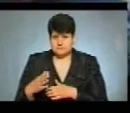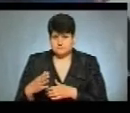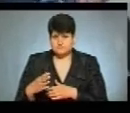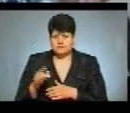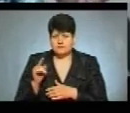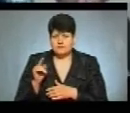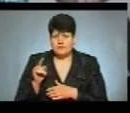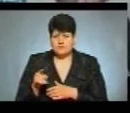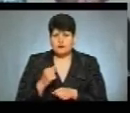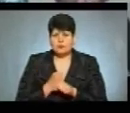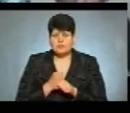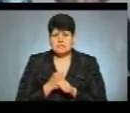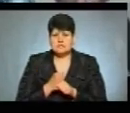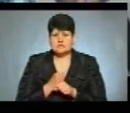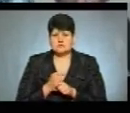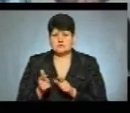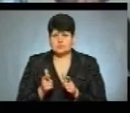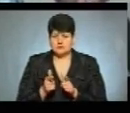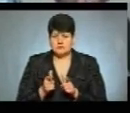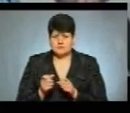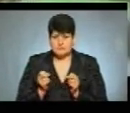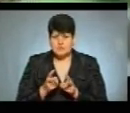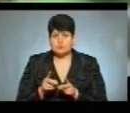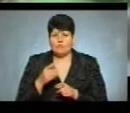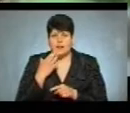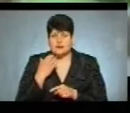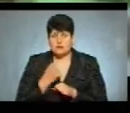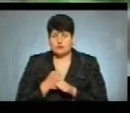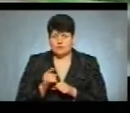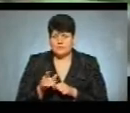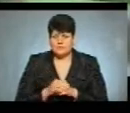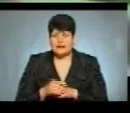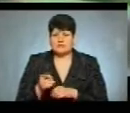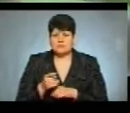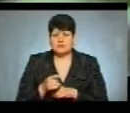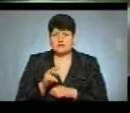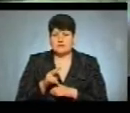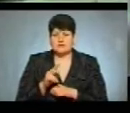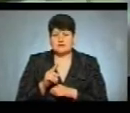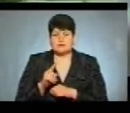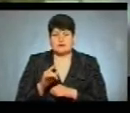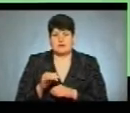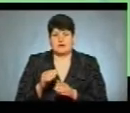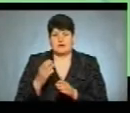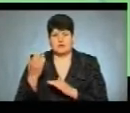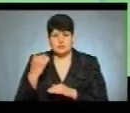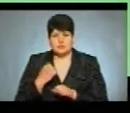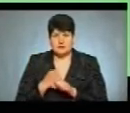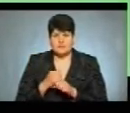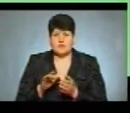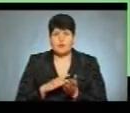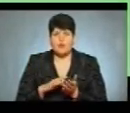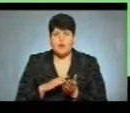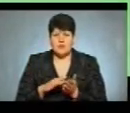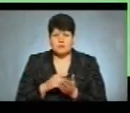них дається заготовки спеціальні, щоб їм полегшити роботу. Тернополянка Лідія Закамарок, яка до виходу на пенсію працювала